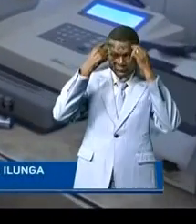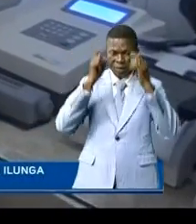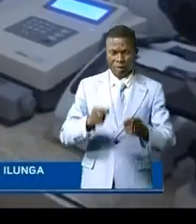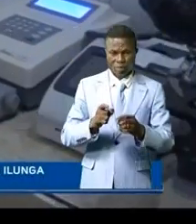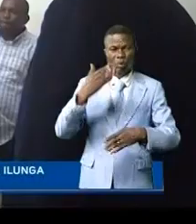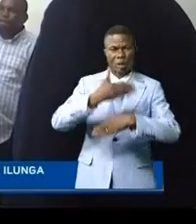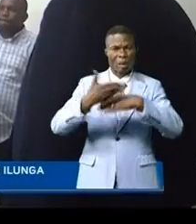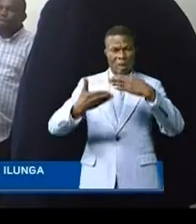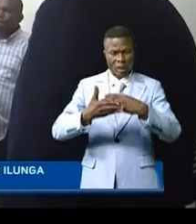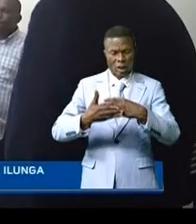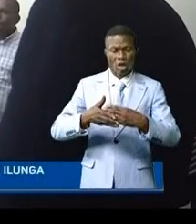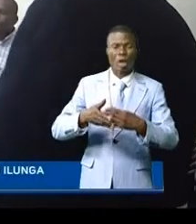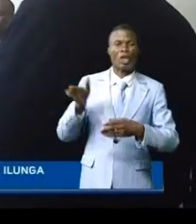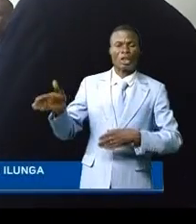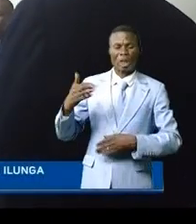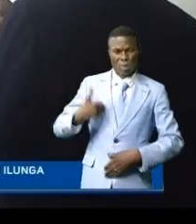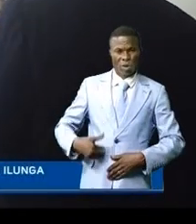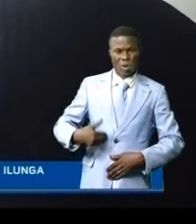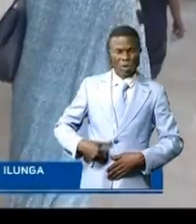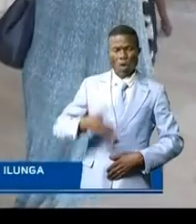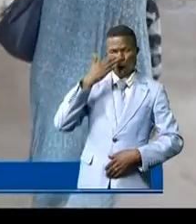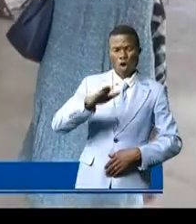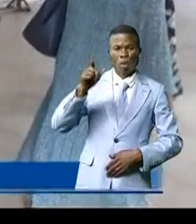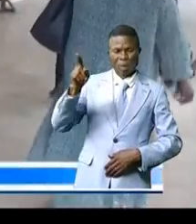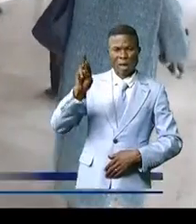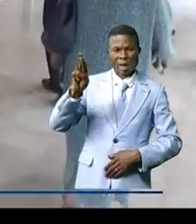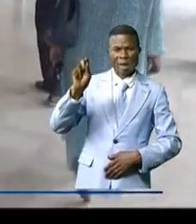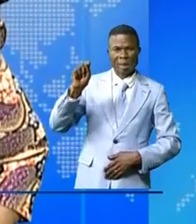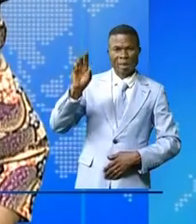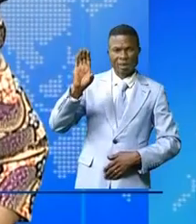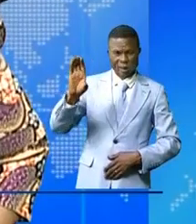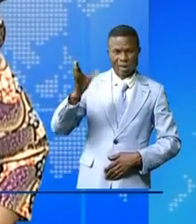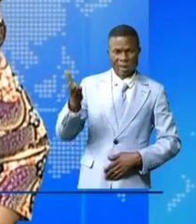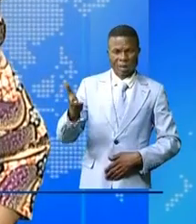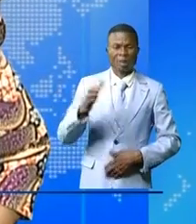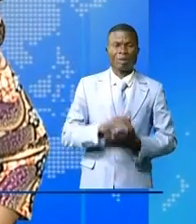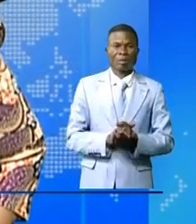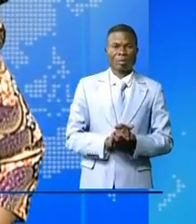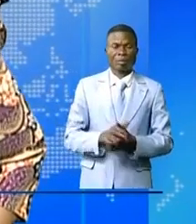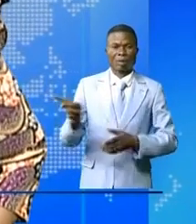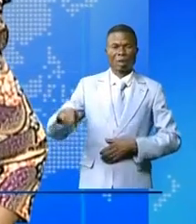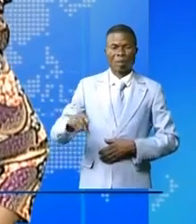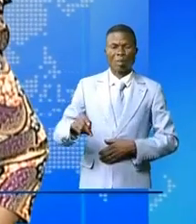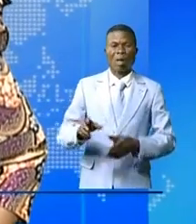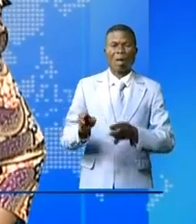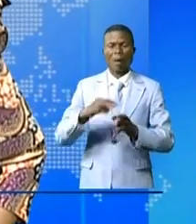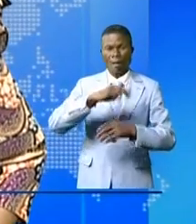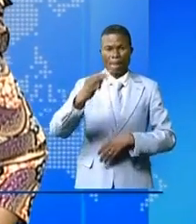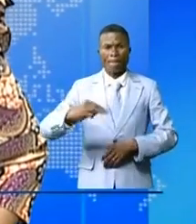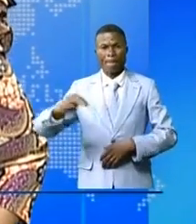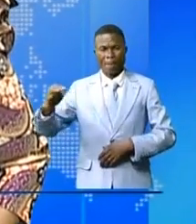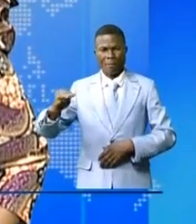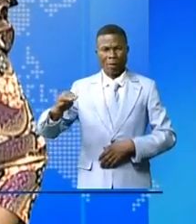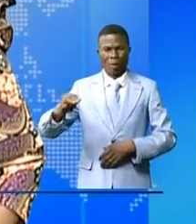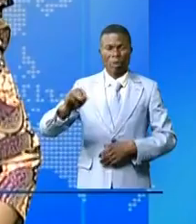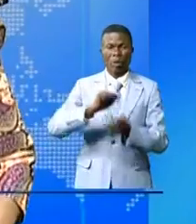réhabiliter le bloc opératoire de cette polyclinique de la RTNC. La province du Maniema, frappée dernièrement par